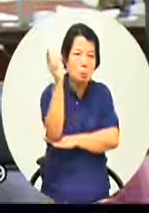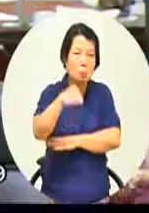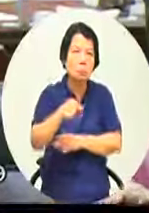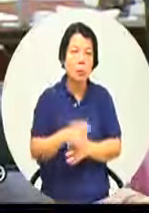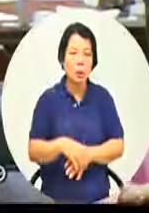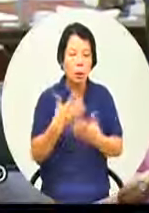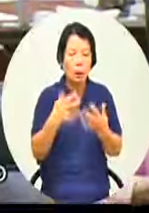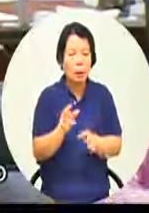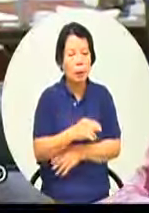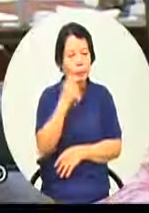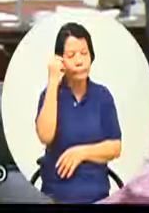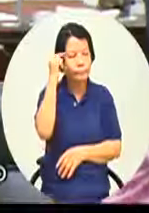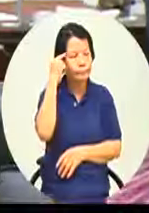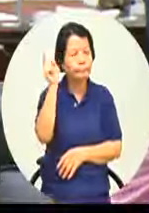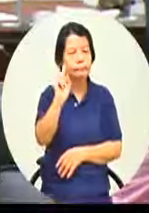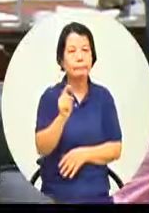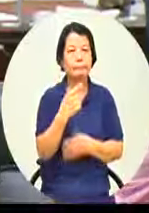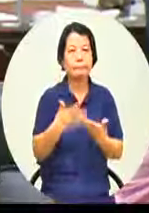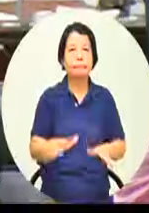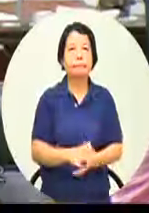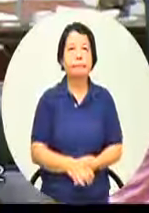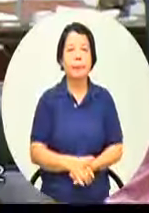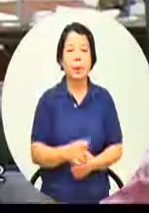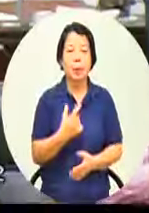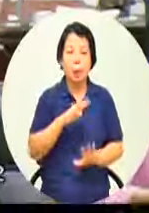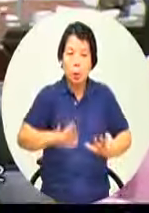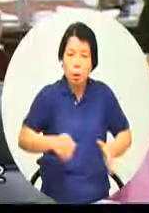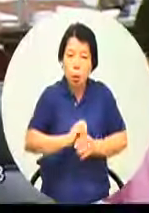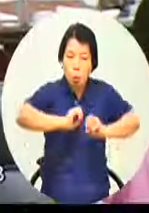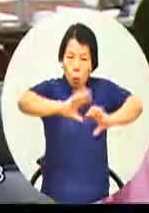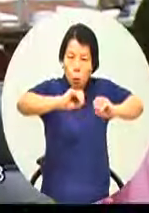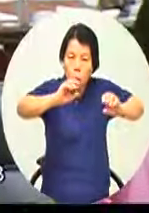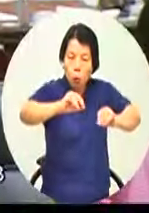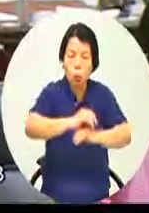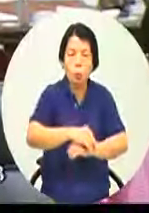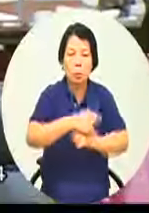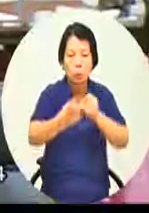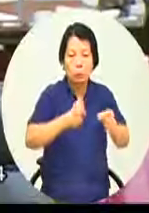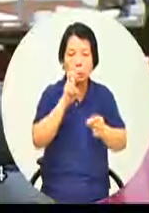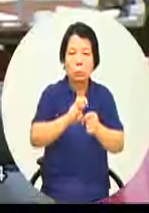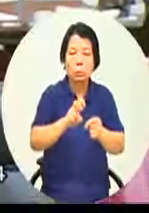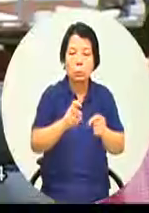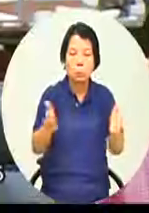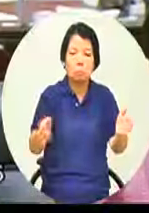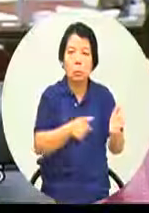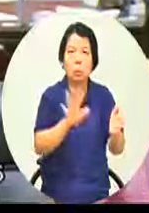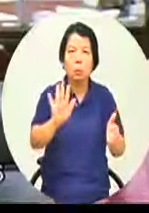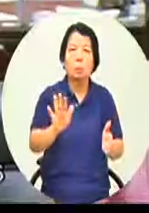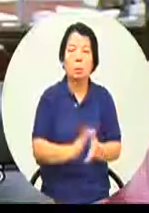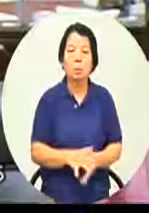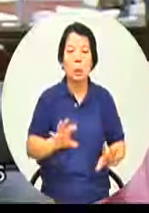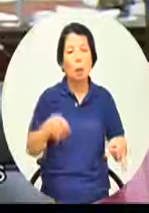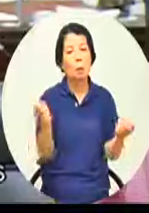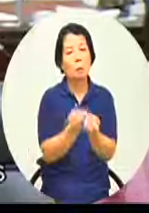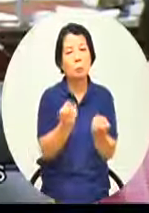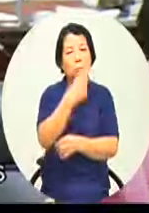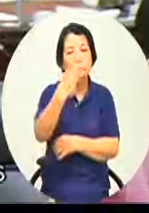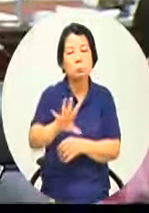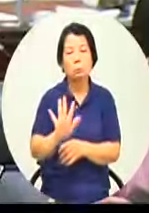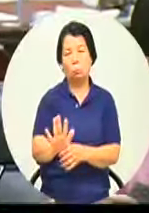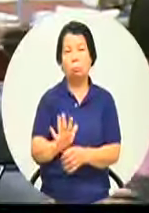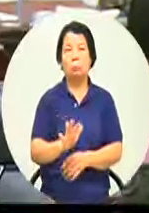多的感慨。好，因为毕竟我们已经宣导了20年，可是这个事情还是真的发生。